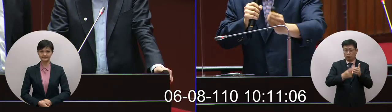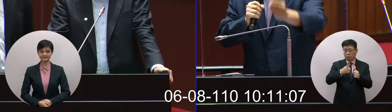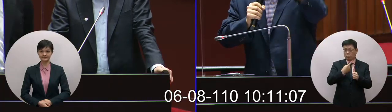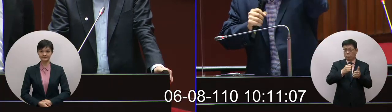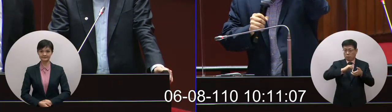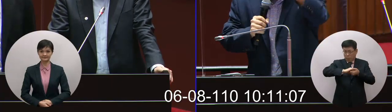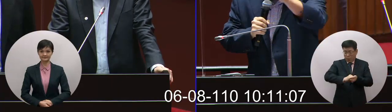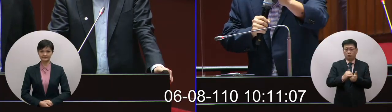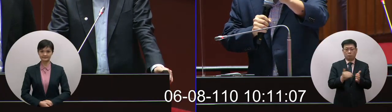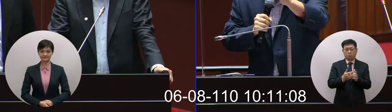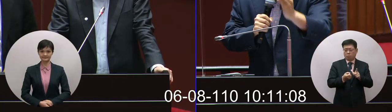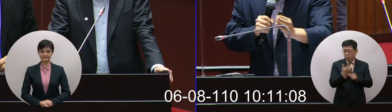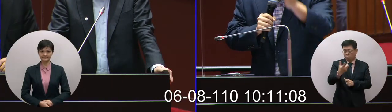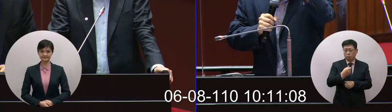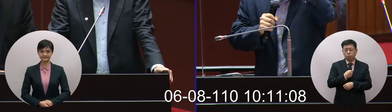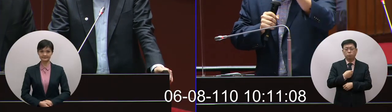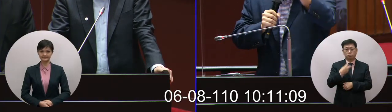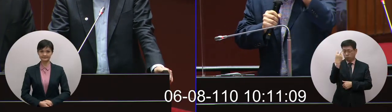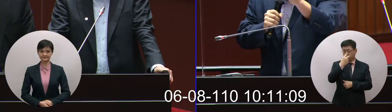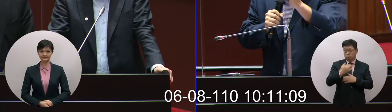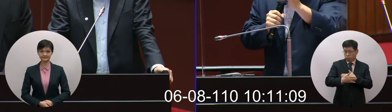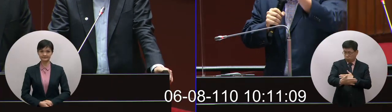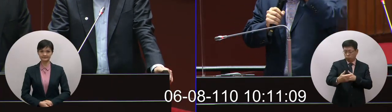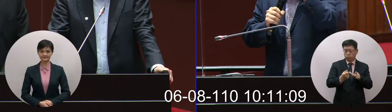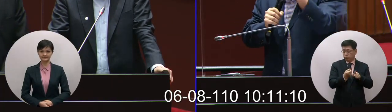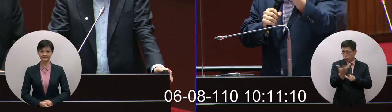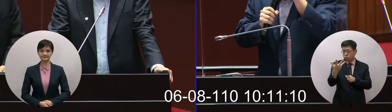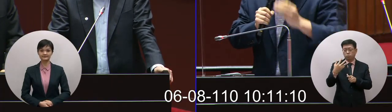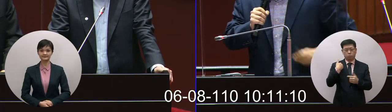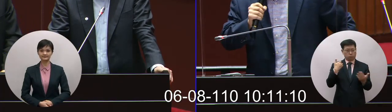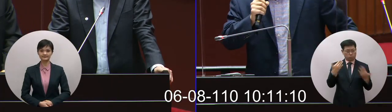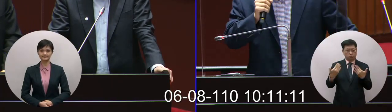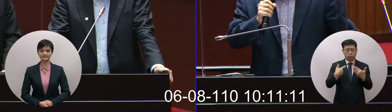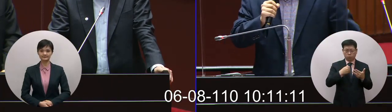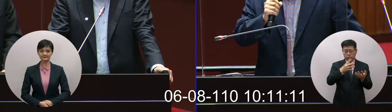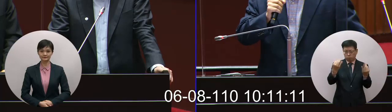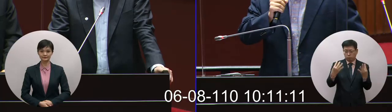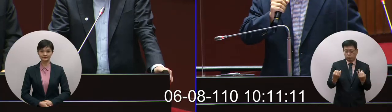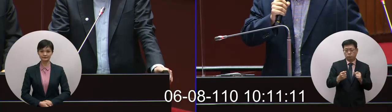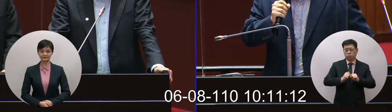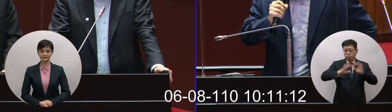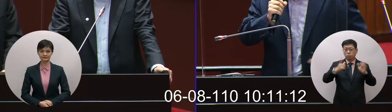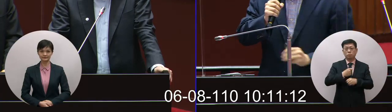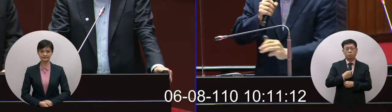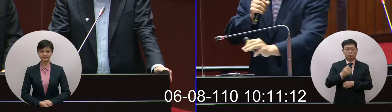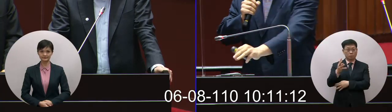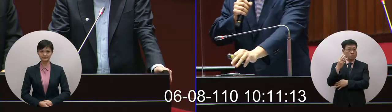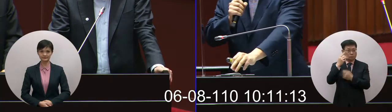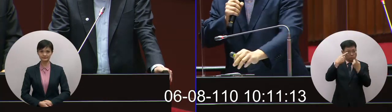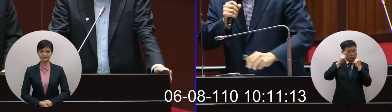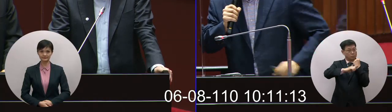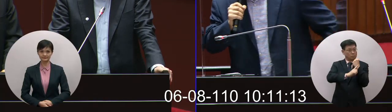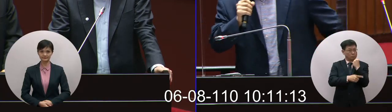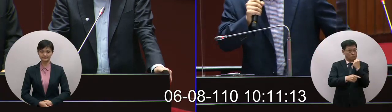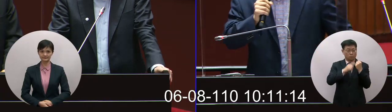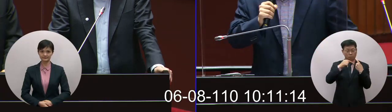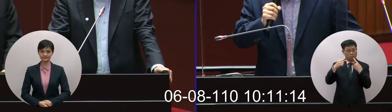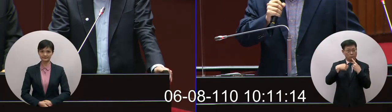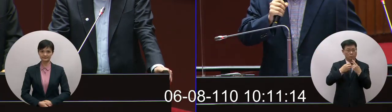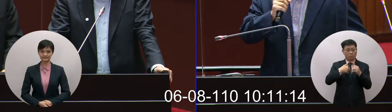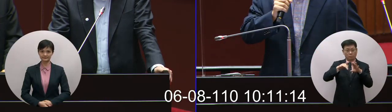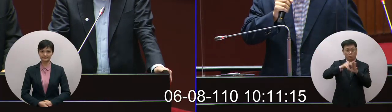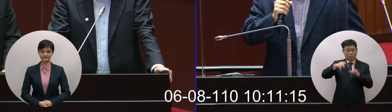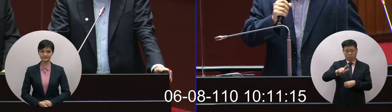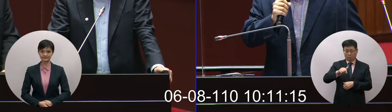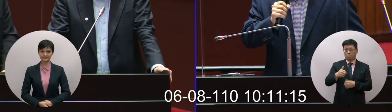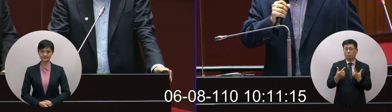来嘛，要主动公告嘛，审查过程透明化，并且公布相关的数据。那政大的法律研究所的刘鸿恩